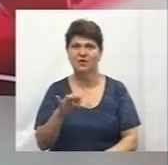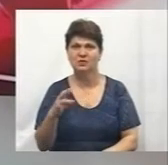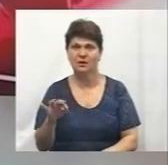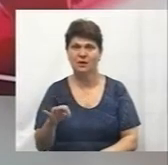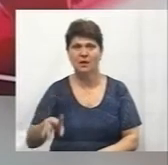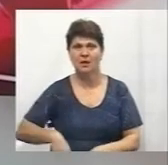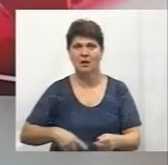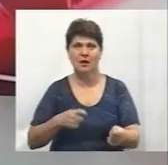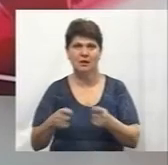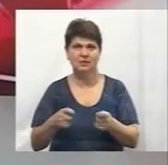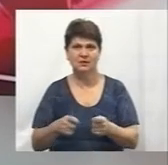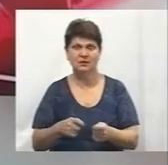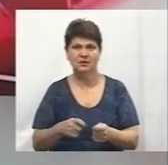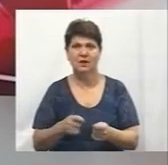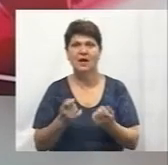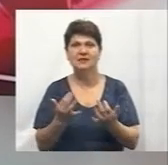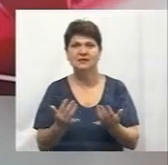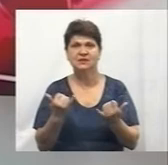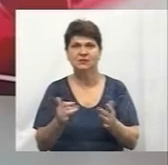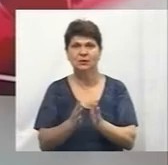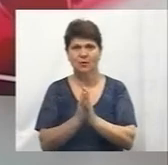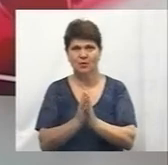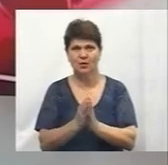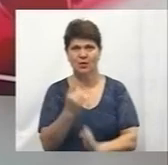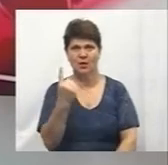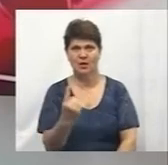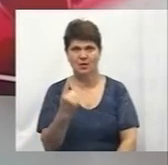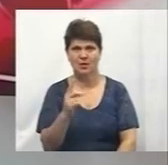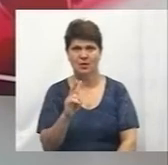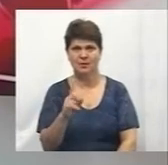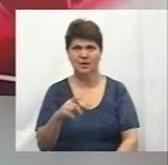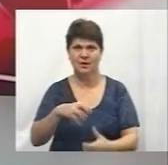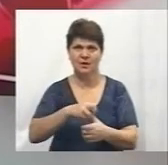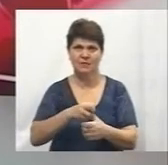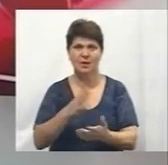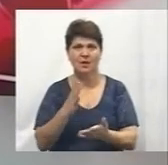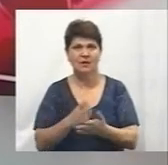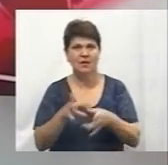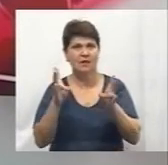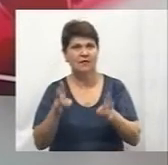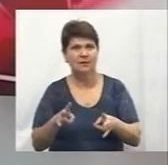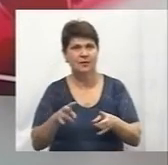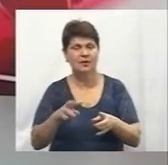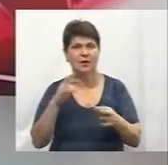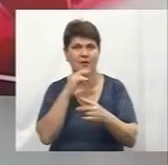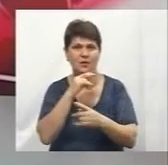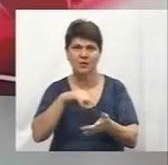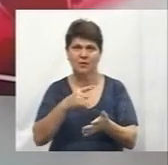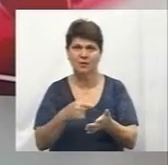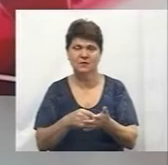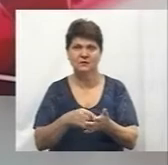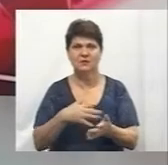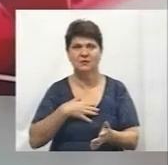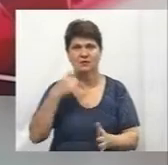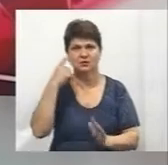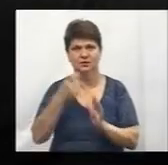ринку Олександр Комісарчук. Скільки сьогодні просять за кілограм лісових грибів і чи є випадки отруєння ними у місті, Юля Вознюк